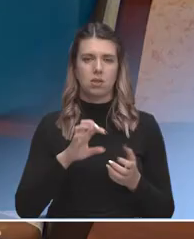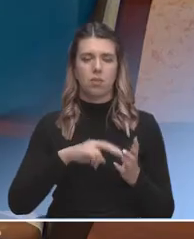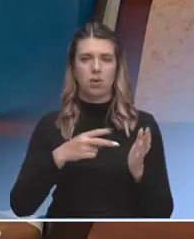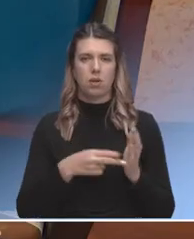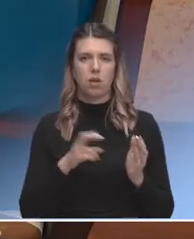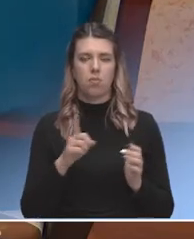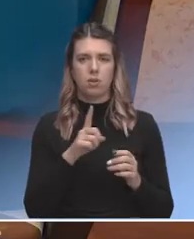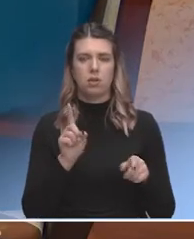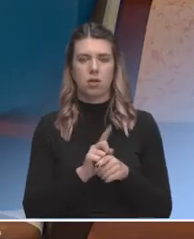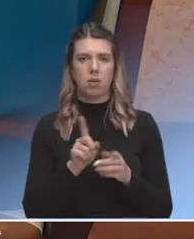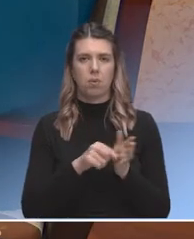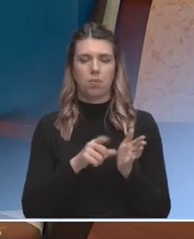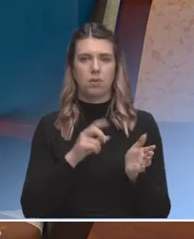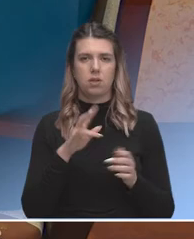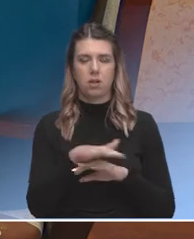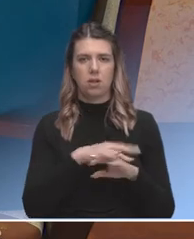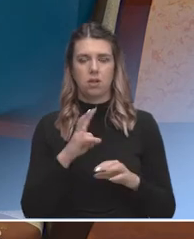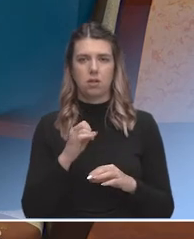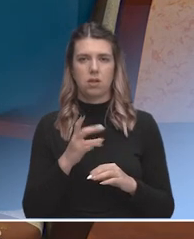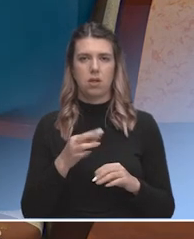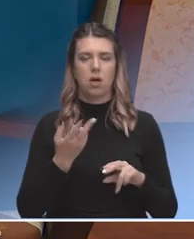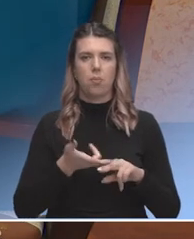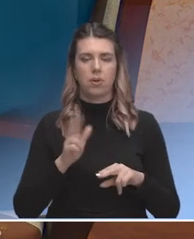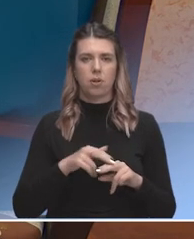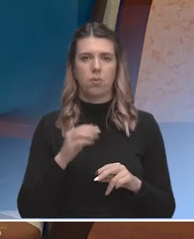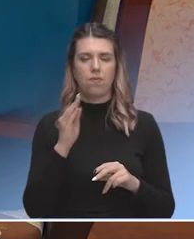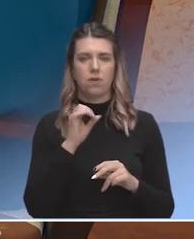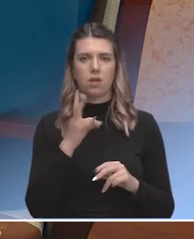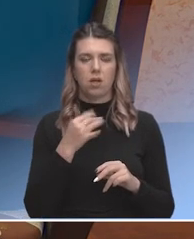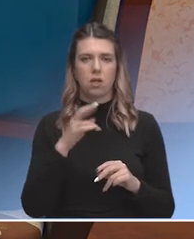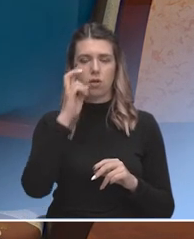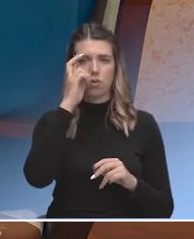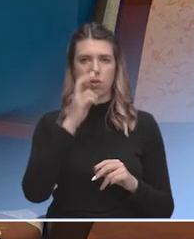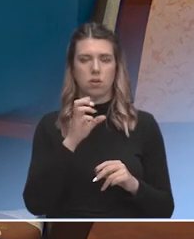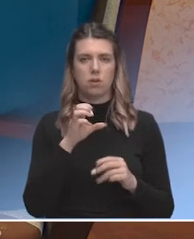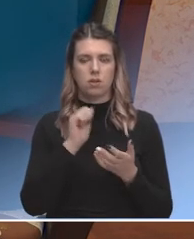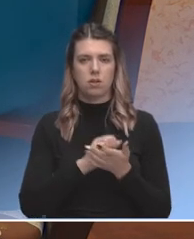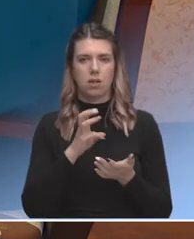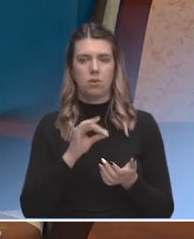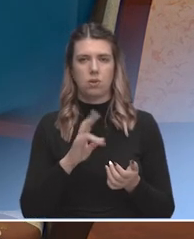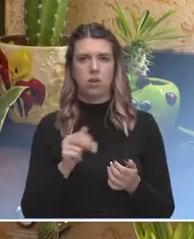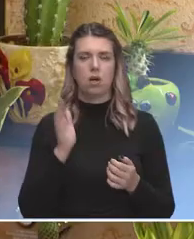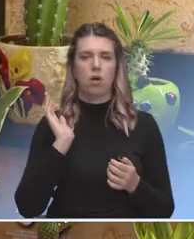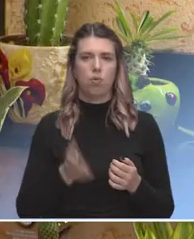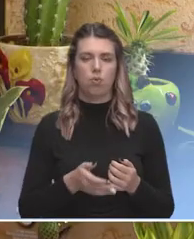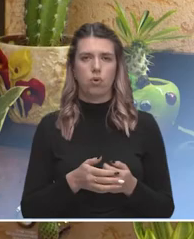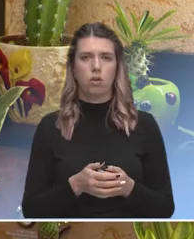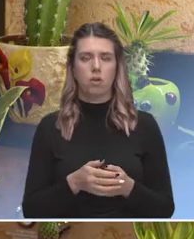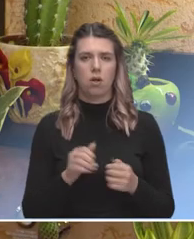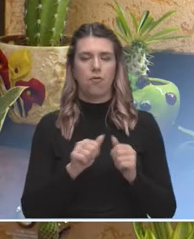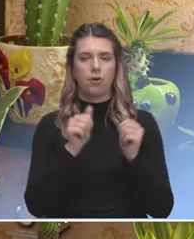бизнес-планы без данных по переписи населения. Поэтому Федеральная служба государственной статистики будет